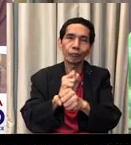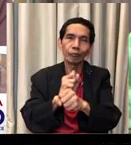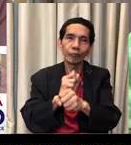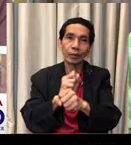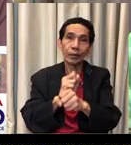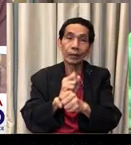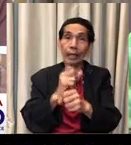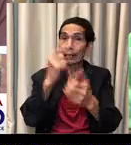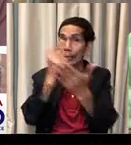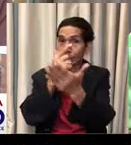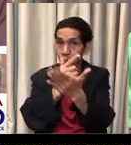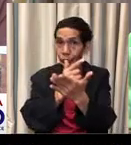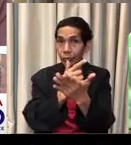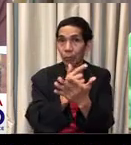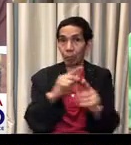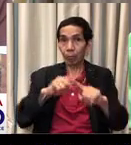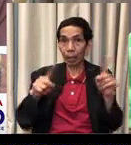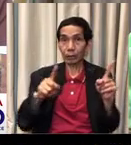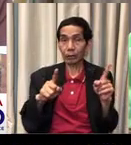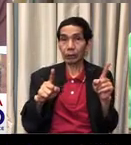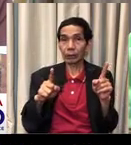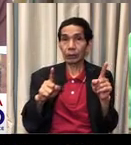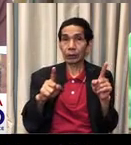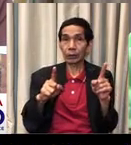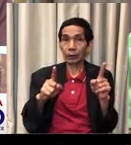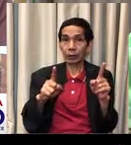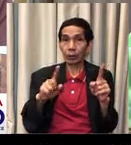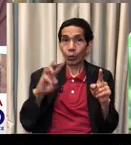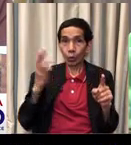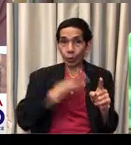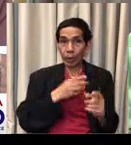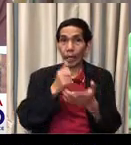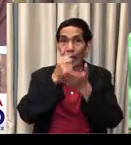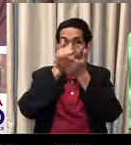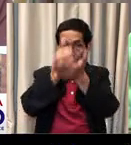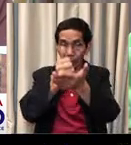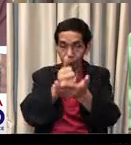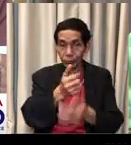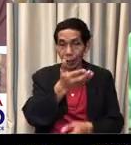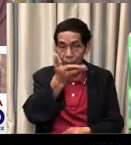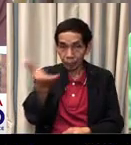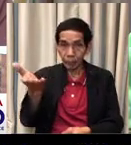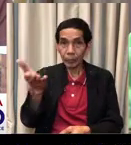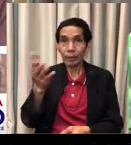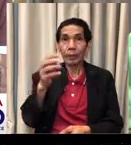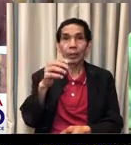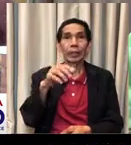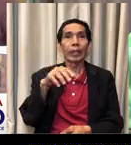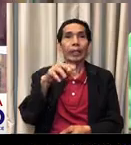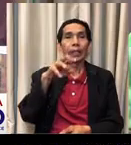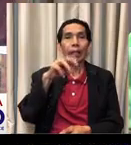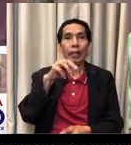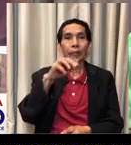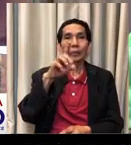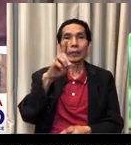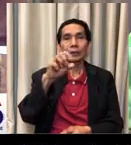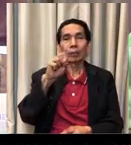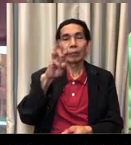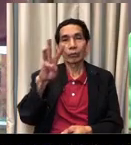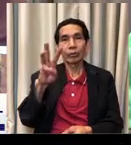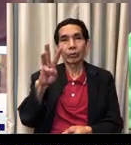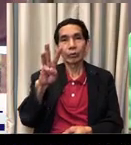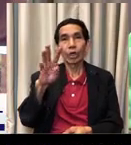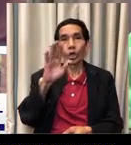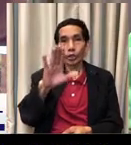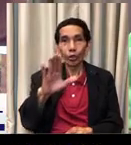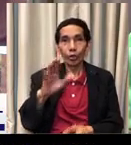Yun ha, leksyon yun. Pero yan naman eh, tayo, tinulungan naman sila ng MDSW sa atin at